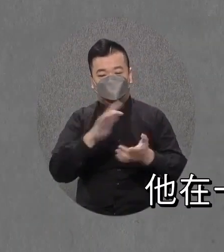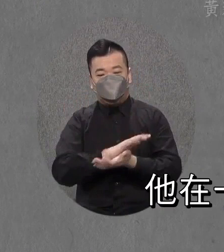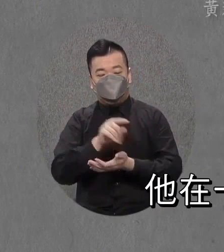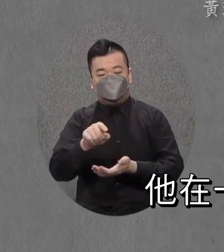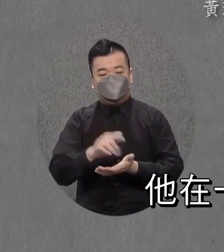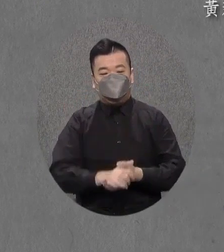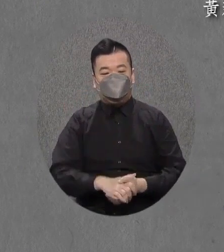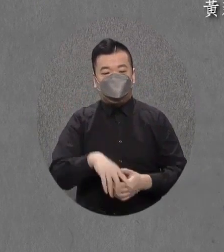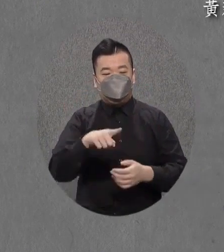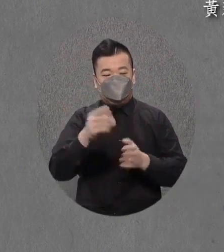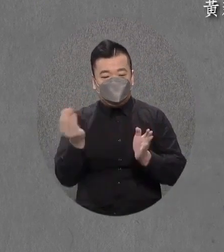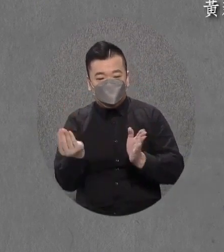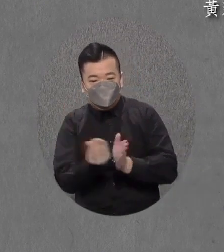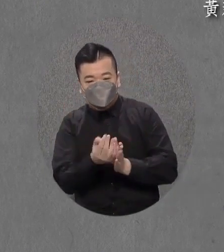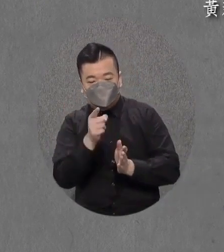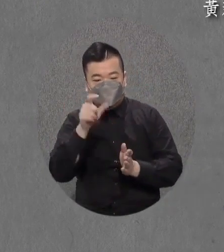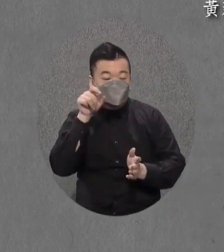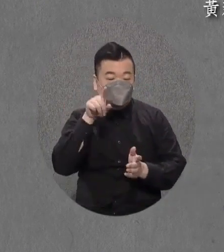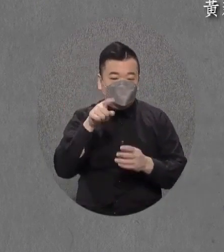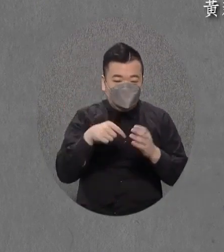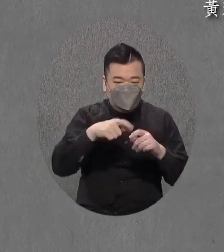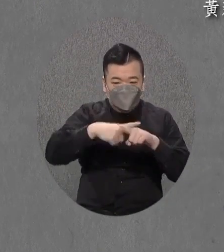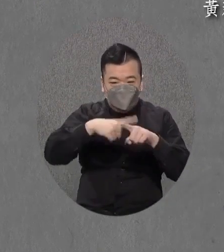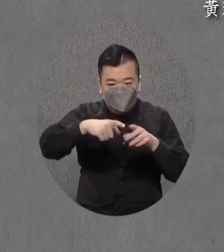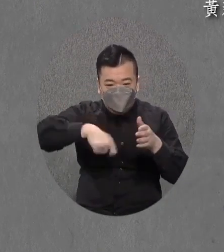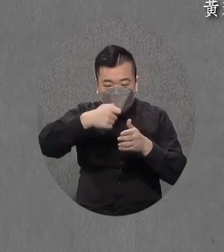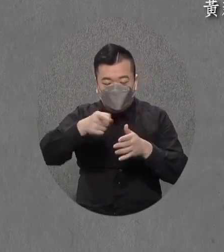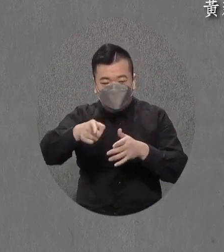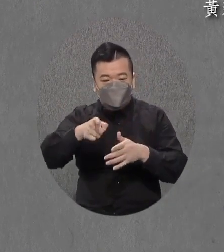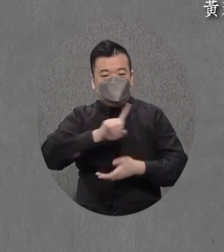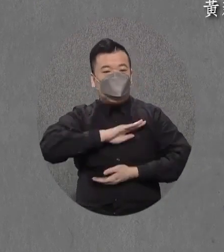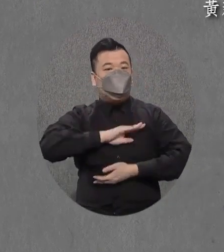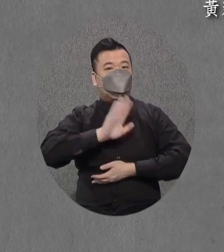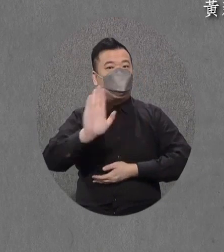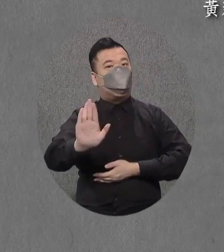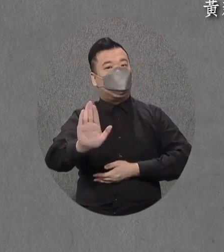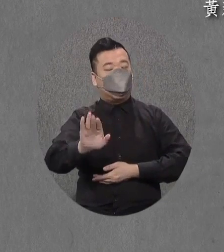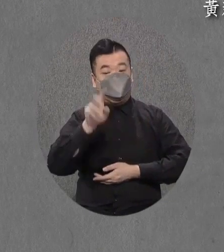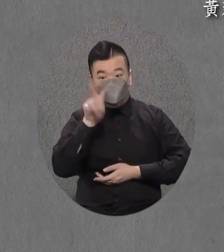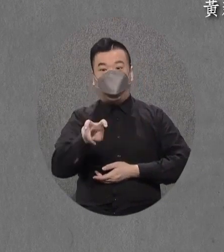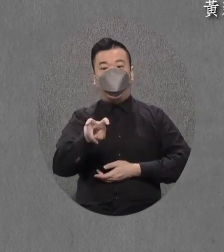《碼頭》就表現咗佢好獨特嘅木刻風格。